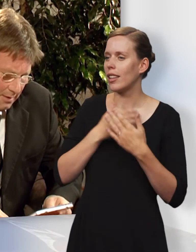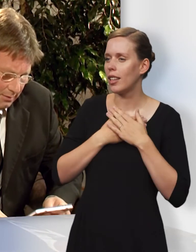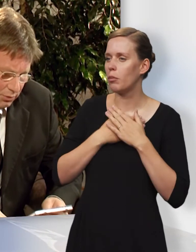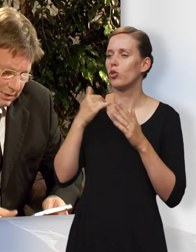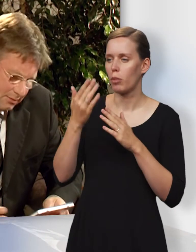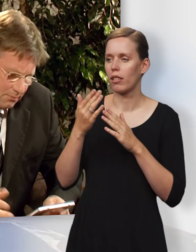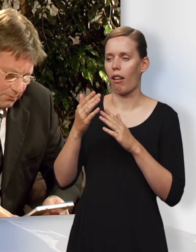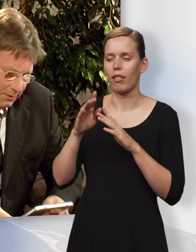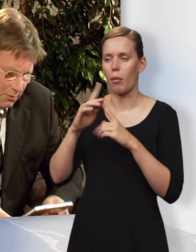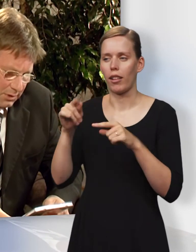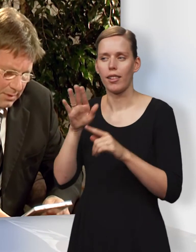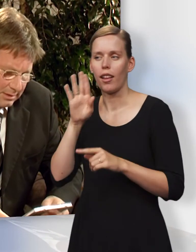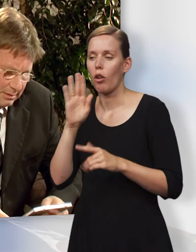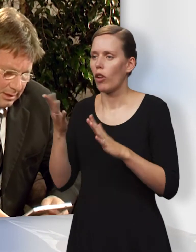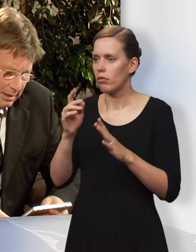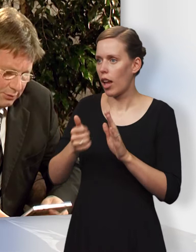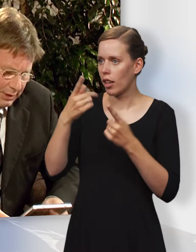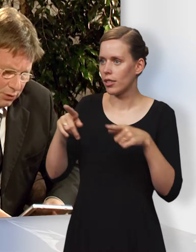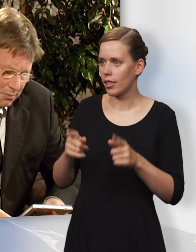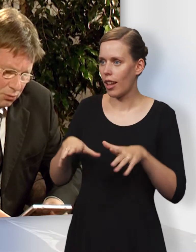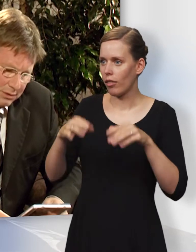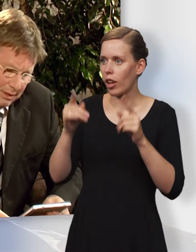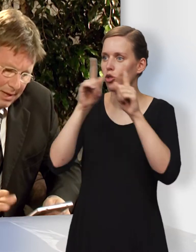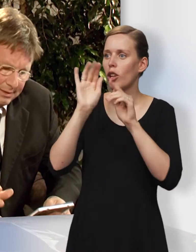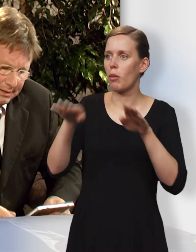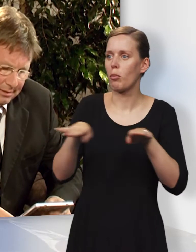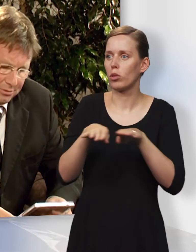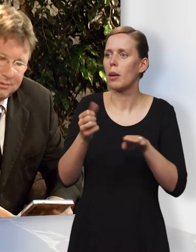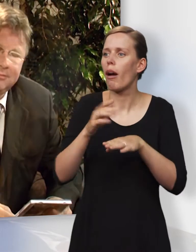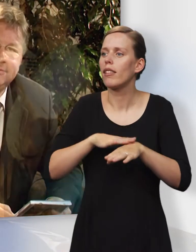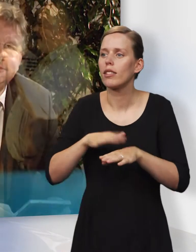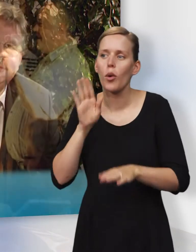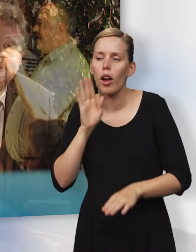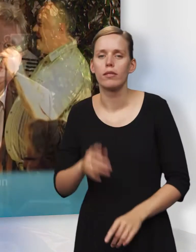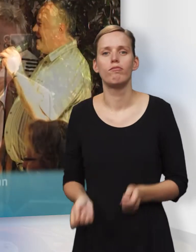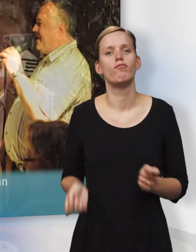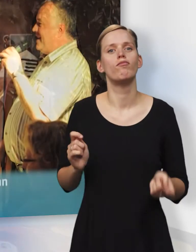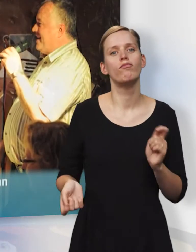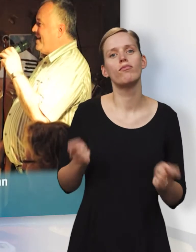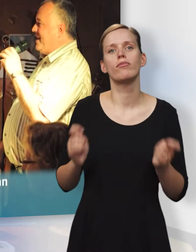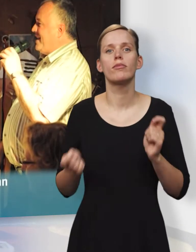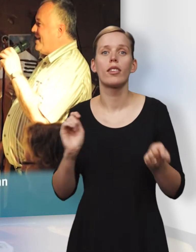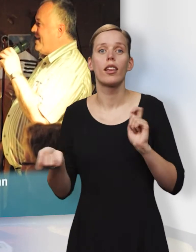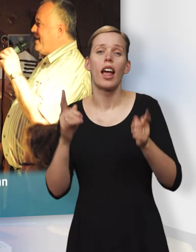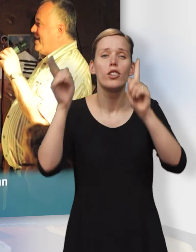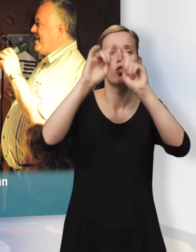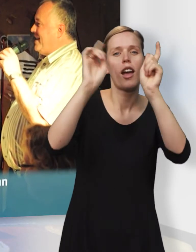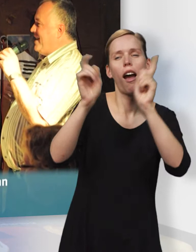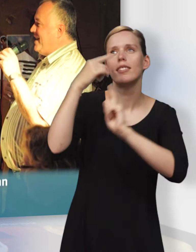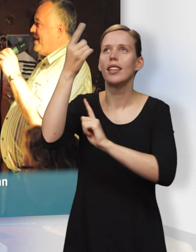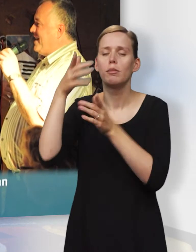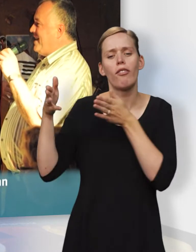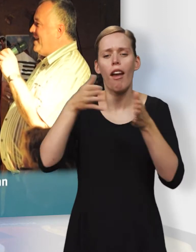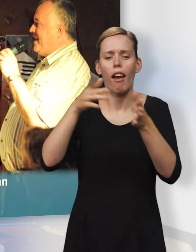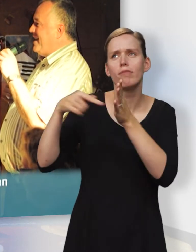rein. Dann würde ich sagen, fangen wir mit dem ersten Lied an, Stern über dem Bodensee. Ein paar Takte daraus. Stern, der den